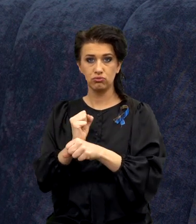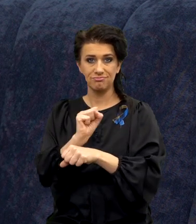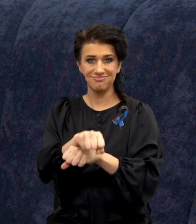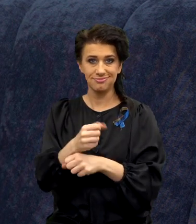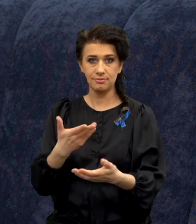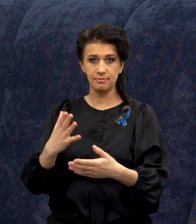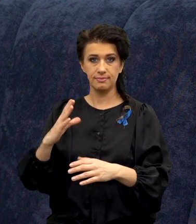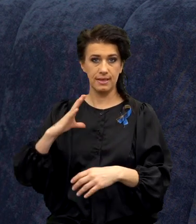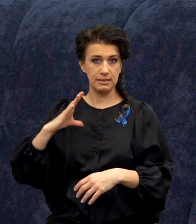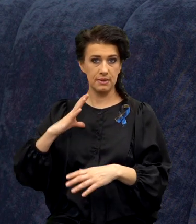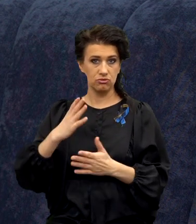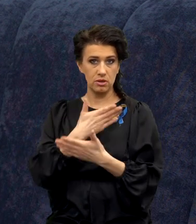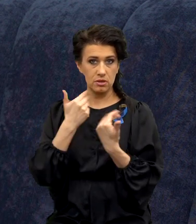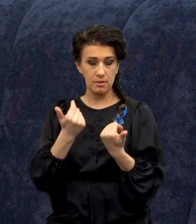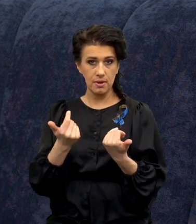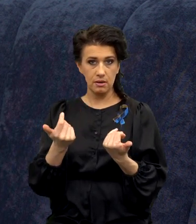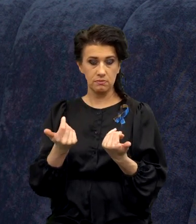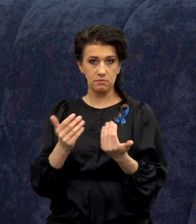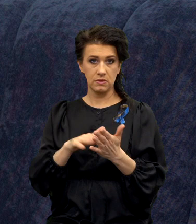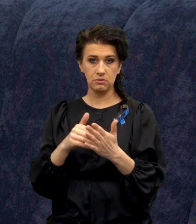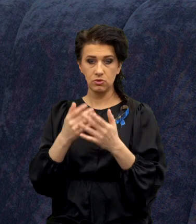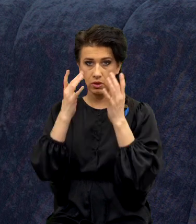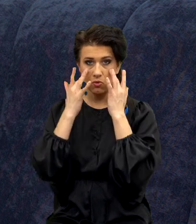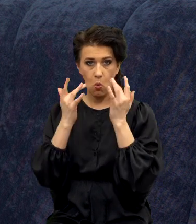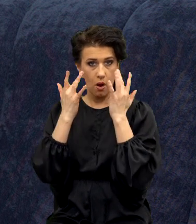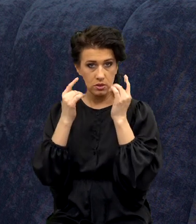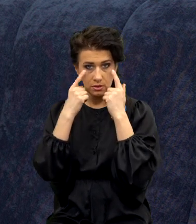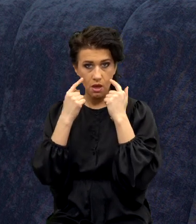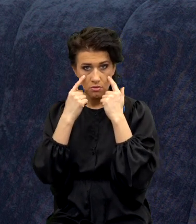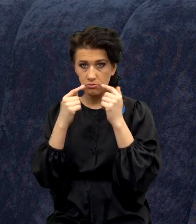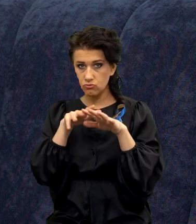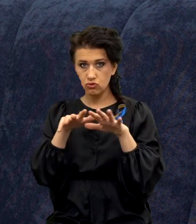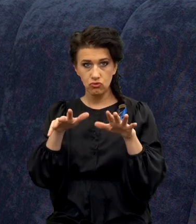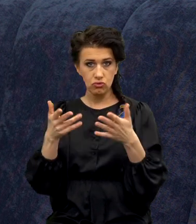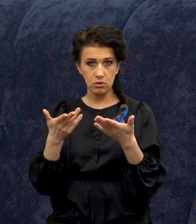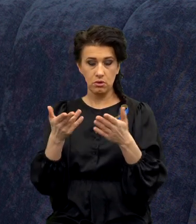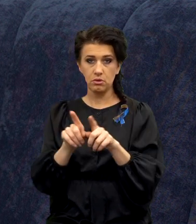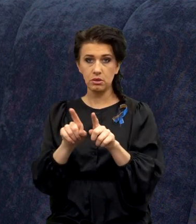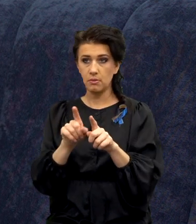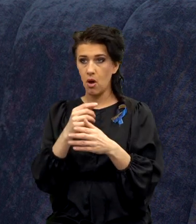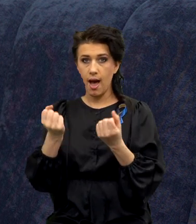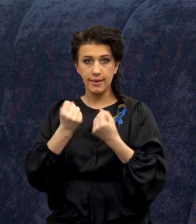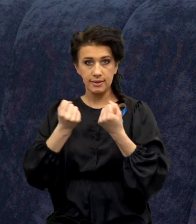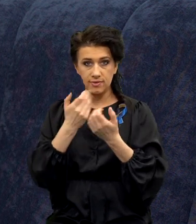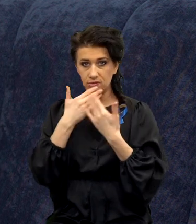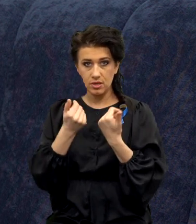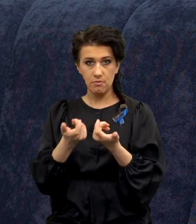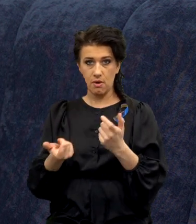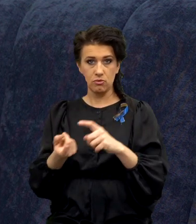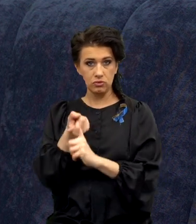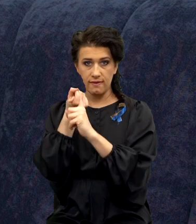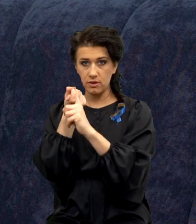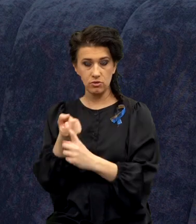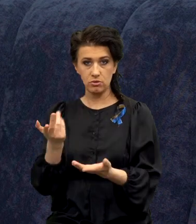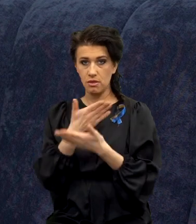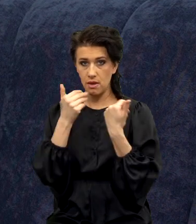bezpieczeństwa, tak? No, kiedy tego snu jest tak dużo, że oprócz snu nie ma aktywności, tak? Kiedy ta aktywność jest tak duża, że oprócz aktywności